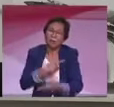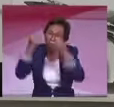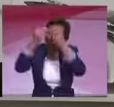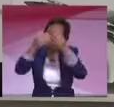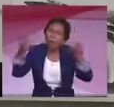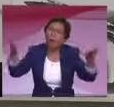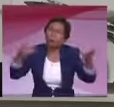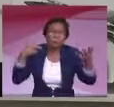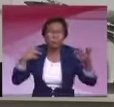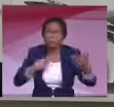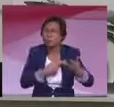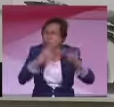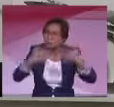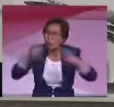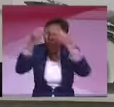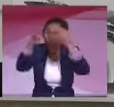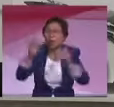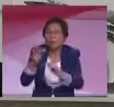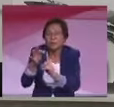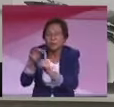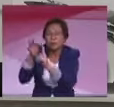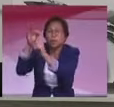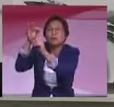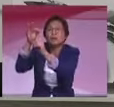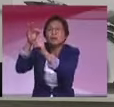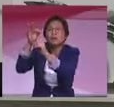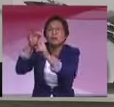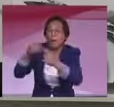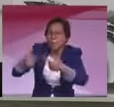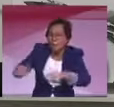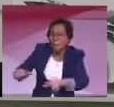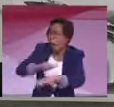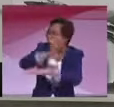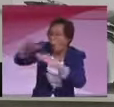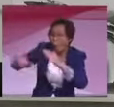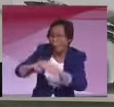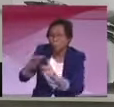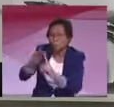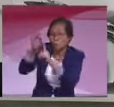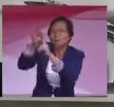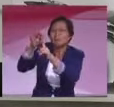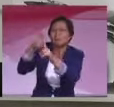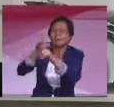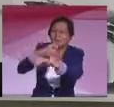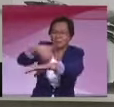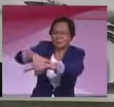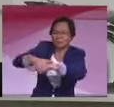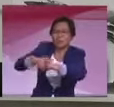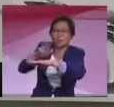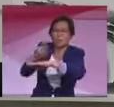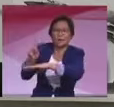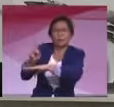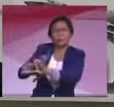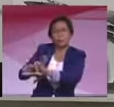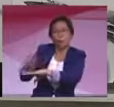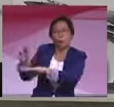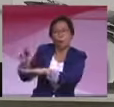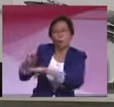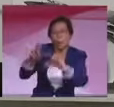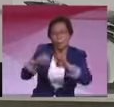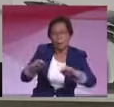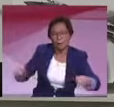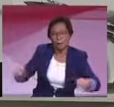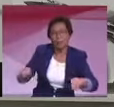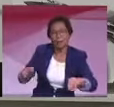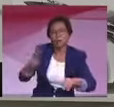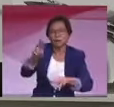pengumuman kecuali, kita benarkan semua kecuali daripada Britain. Untuk pelajar pun